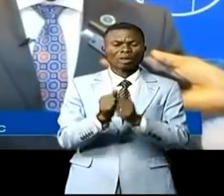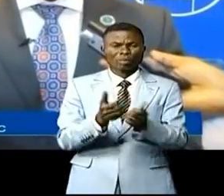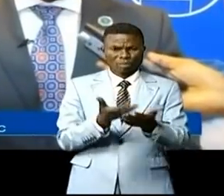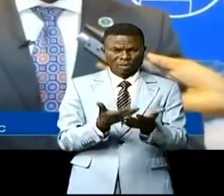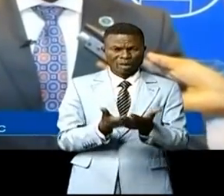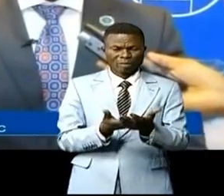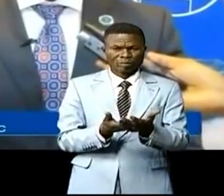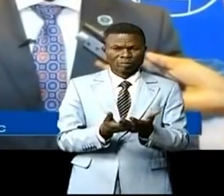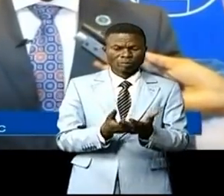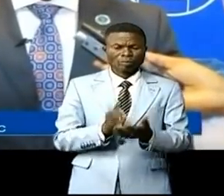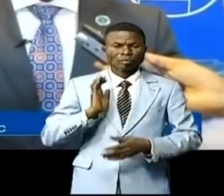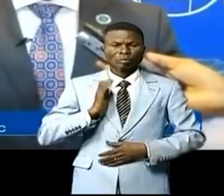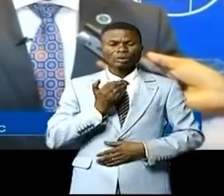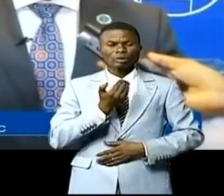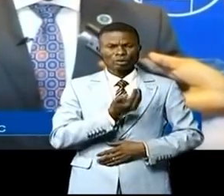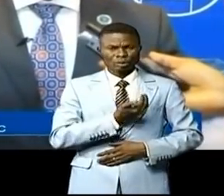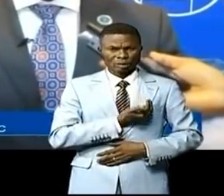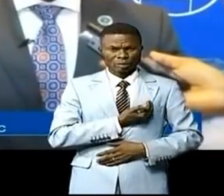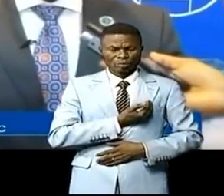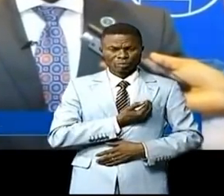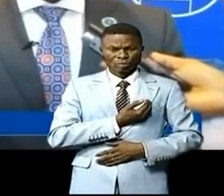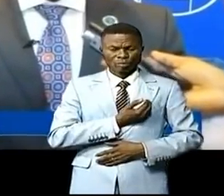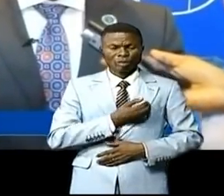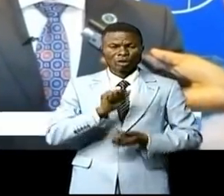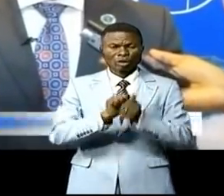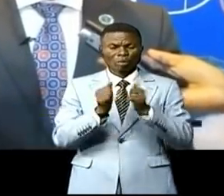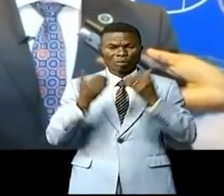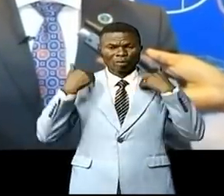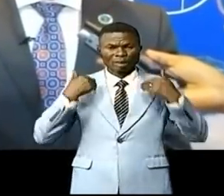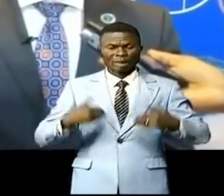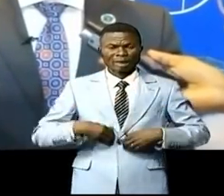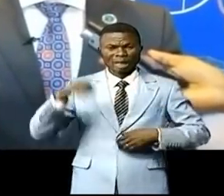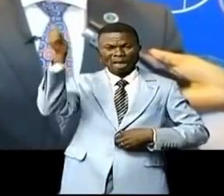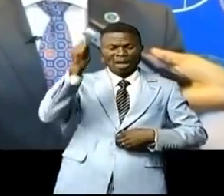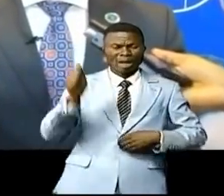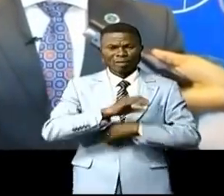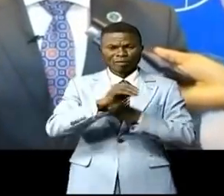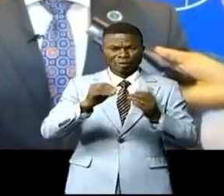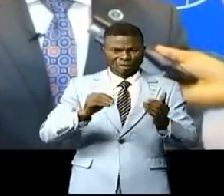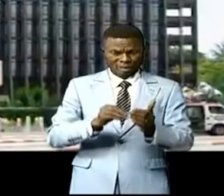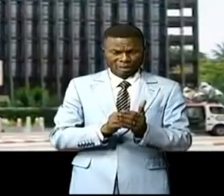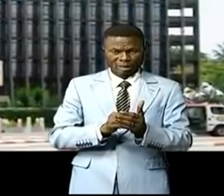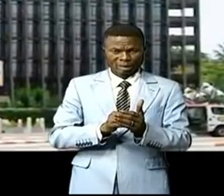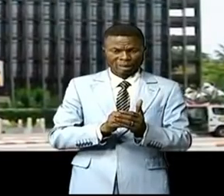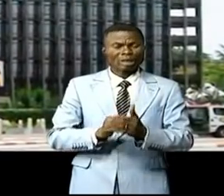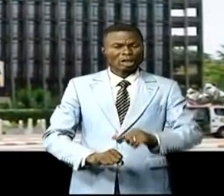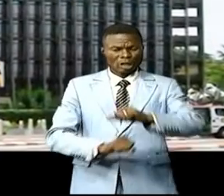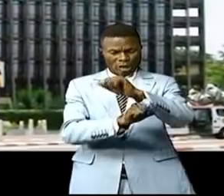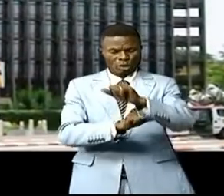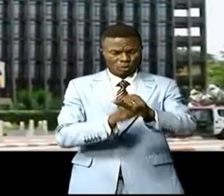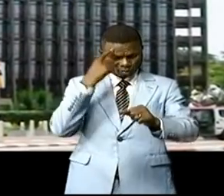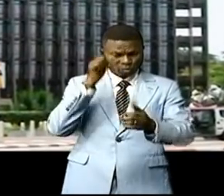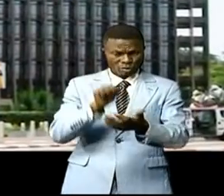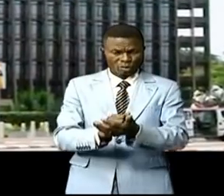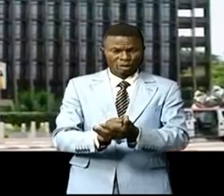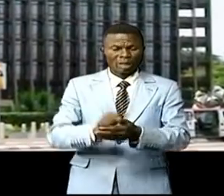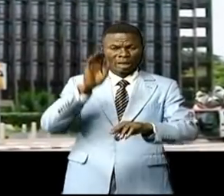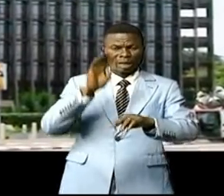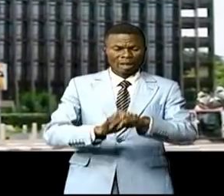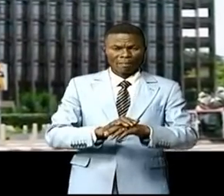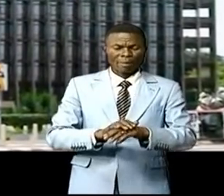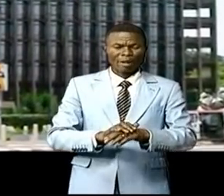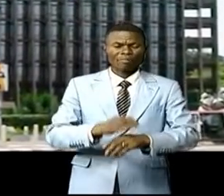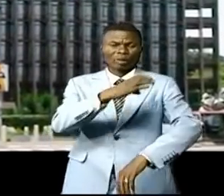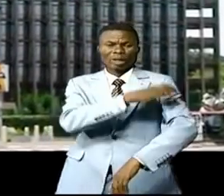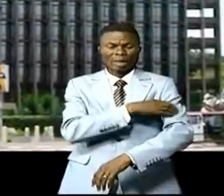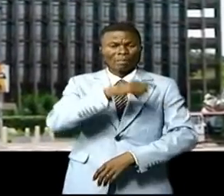donc, notre organisation de santé de l'Afrique centrale, l'OSAC, va traiter ça. basé à Libreville. La CEAC a